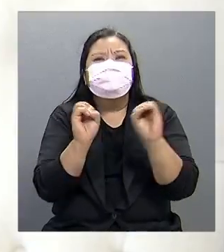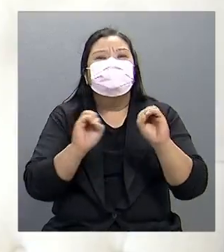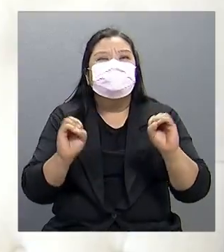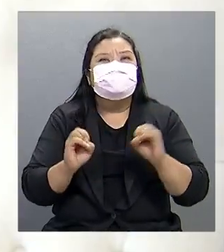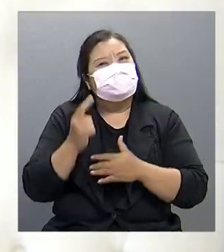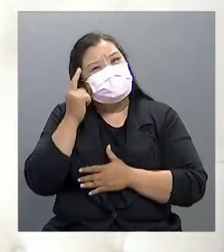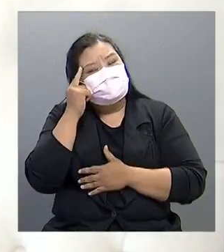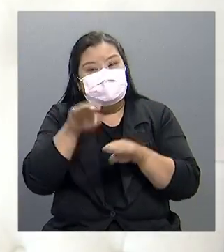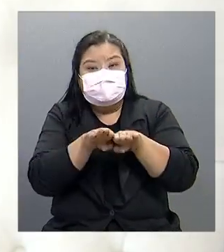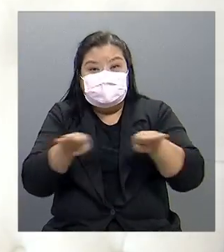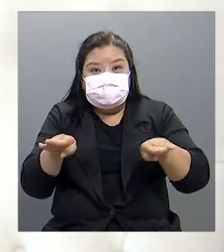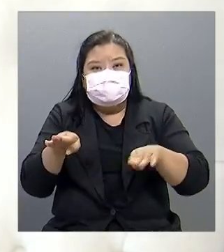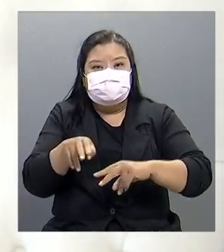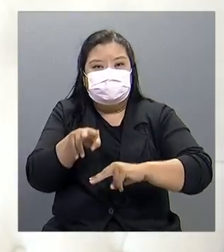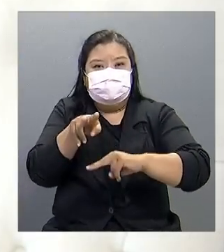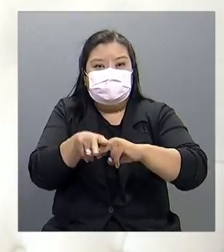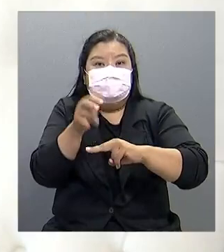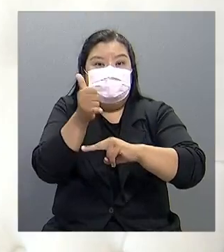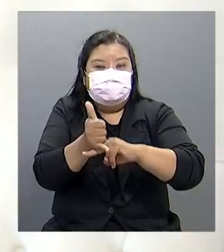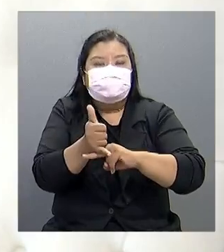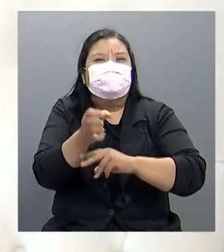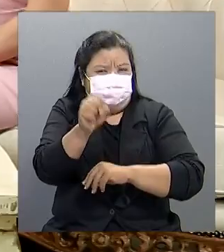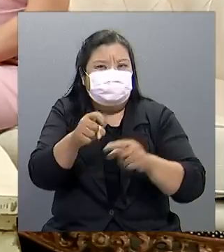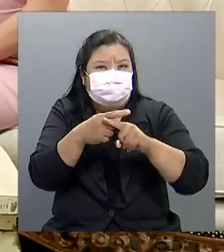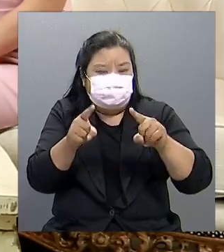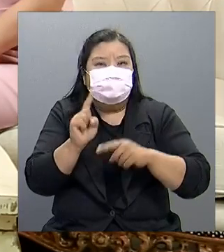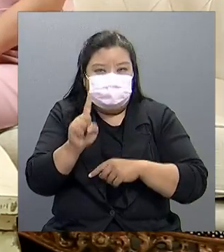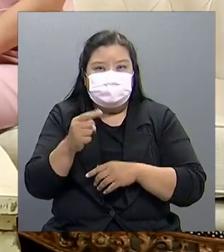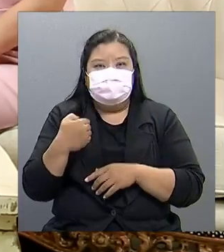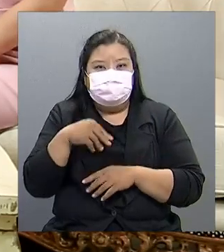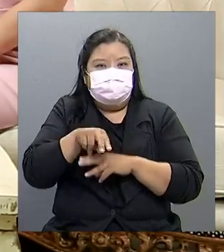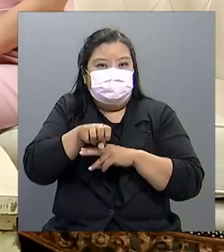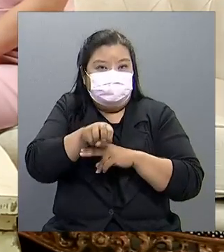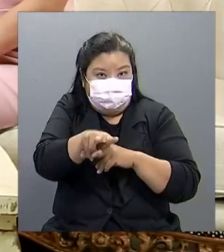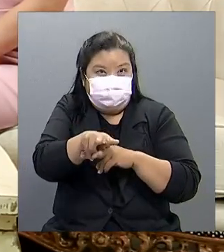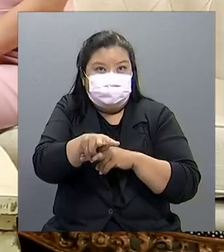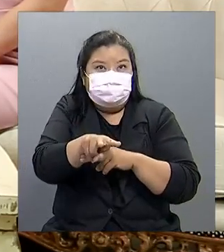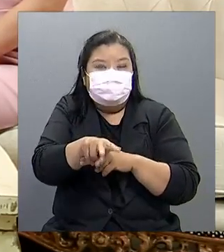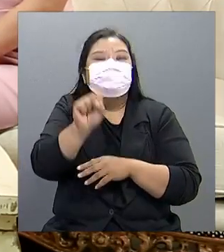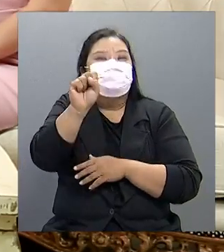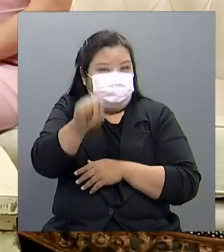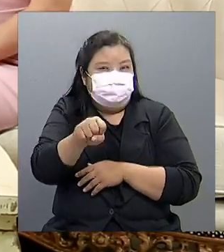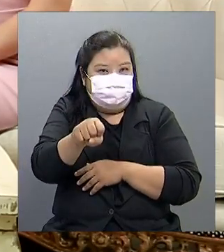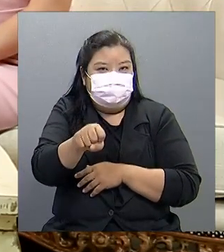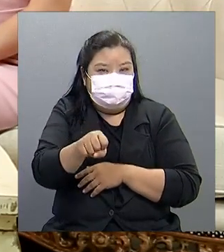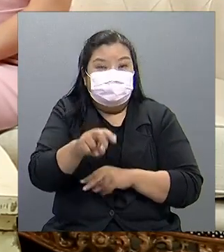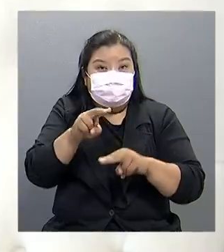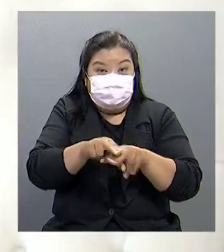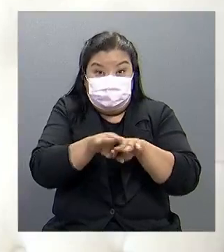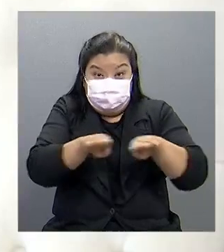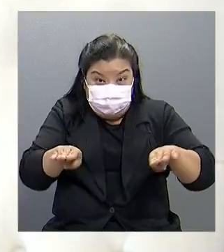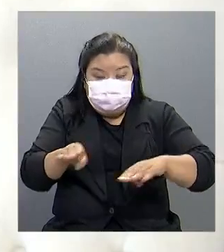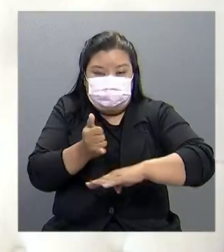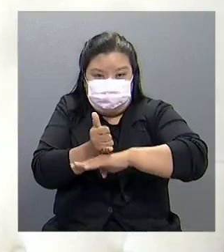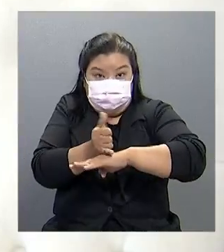ราก็ลงไปนั่งนั่นแหละแต่ว่าเหยียดขาออก คือเหยียดขาตรงไปเลย ใช่เหยียดขาตรงไปเลยนะฮะแล้